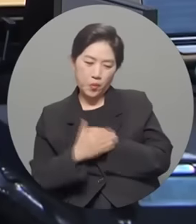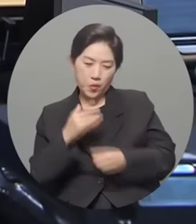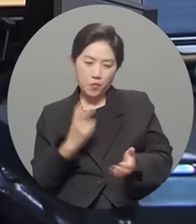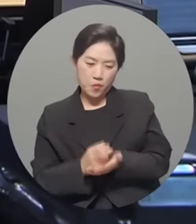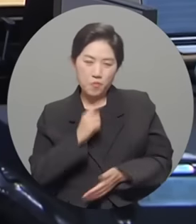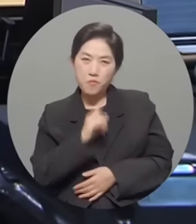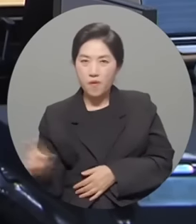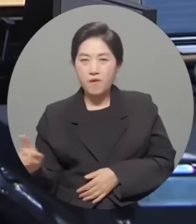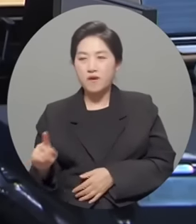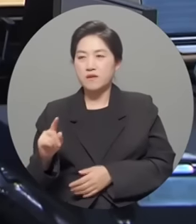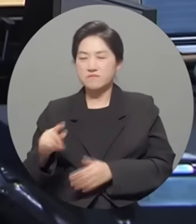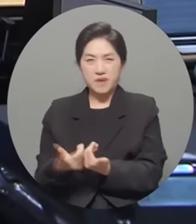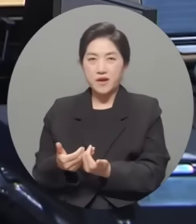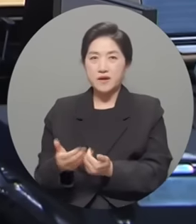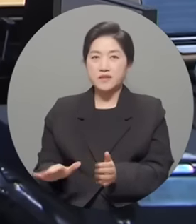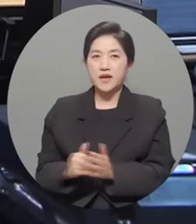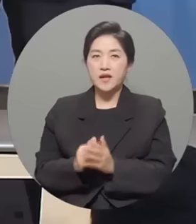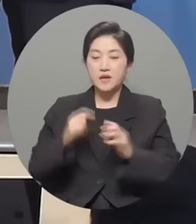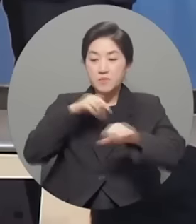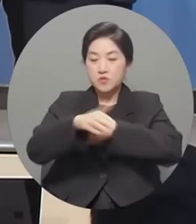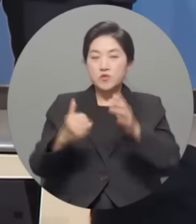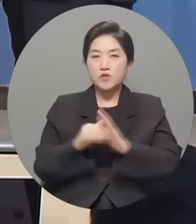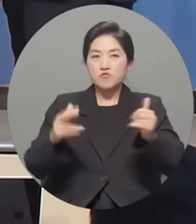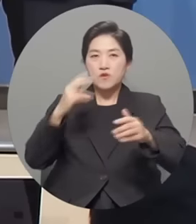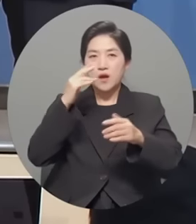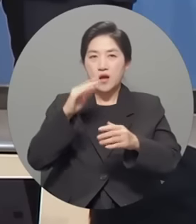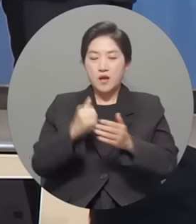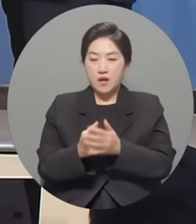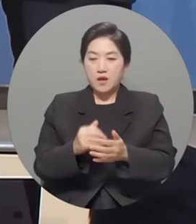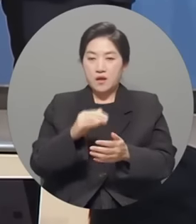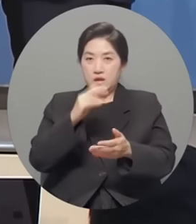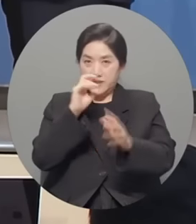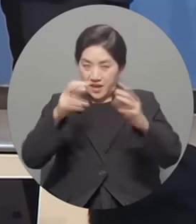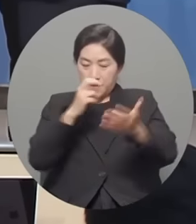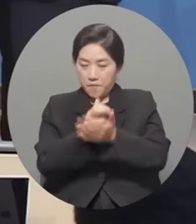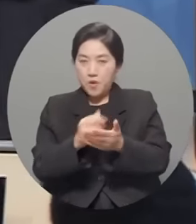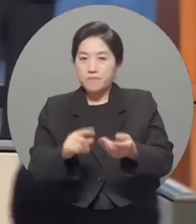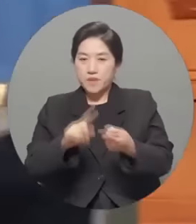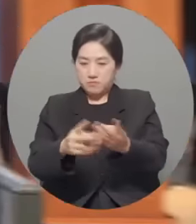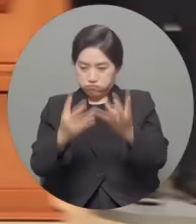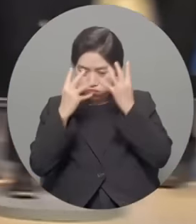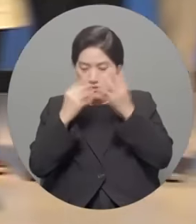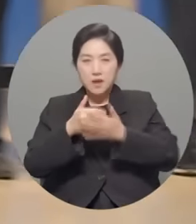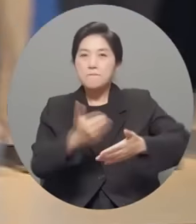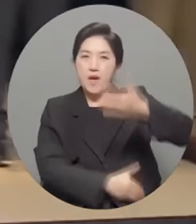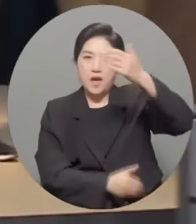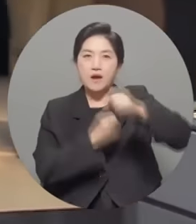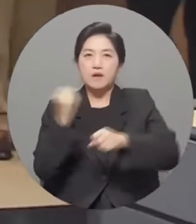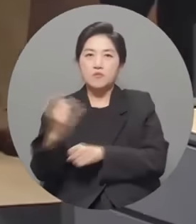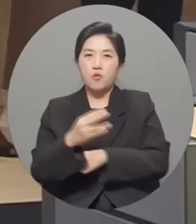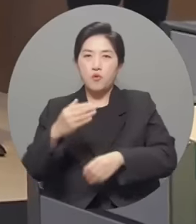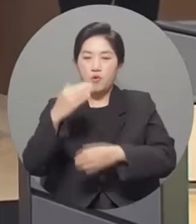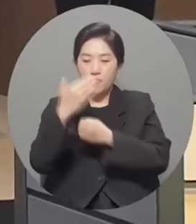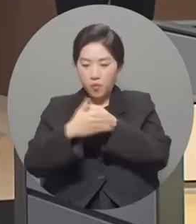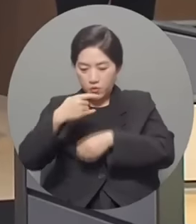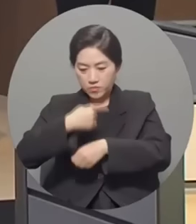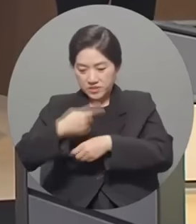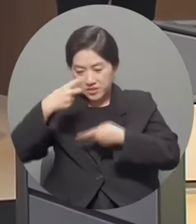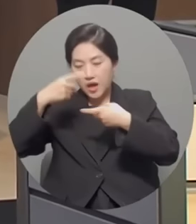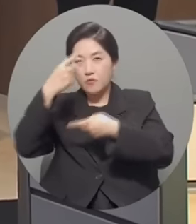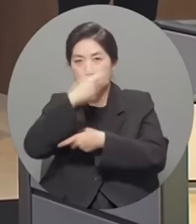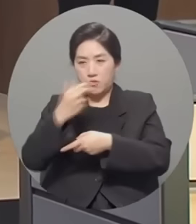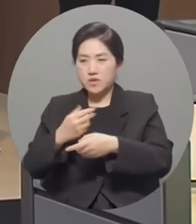민주당은 국가보안법과 형법으로 형이 확정된 사람은 제외한 데다 보훈심사위원회 심의도 거치도록 되어 있다며